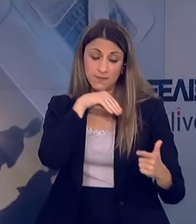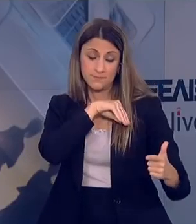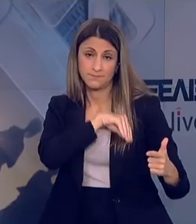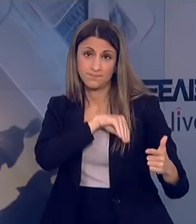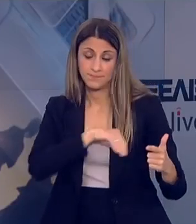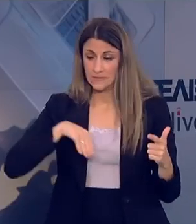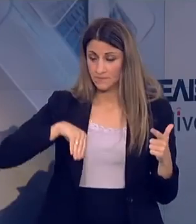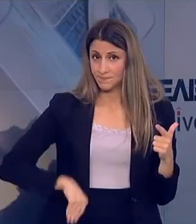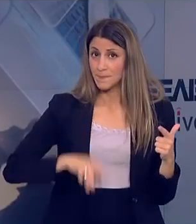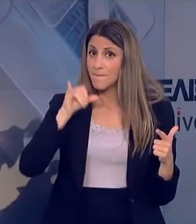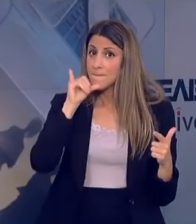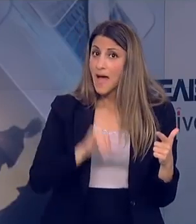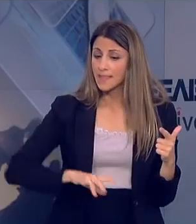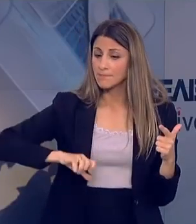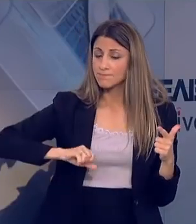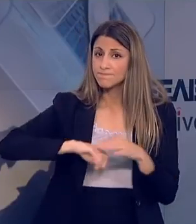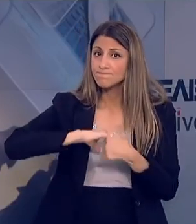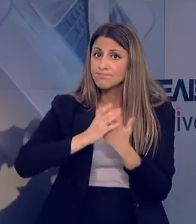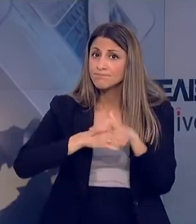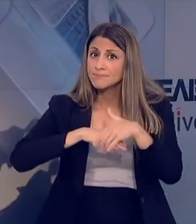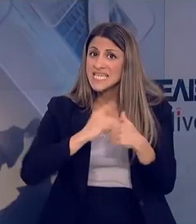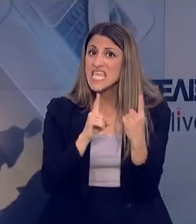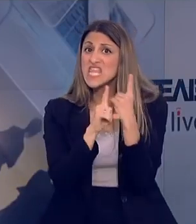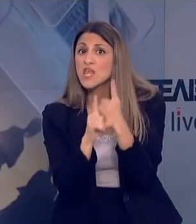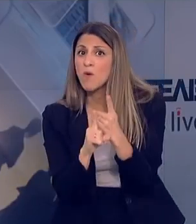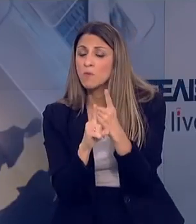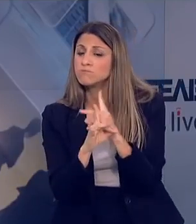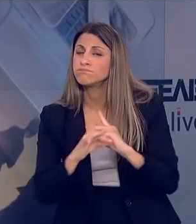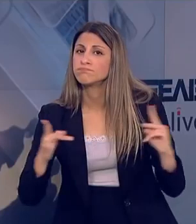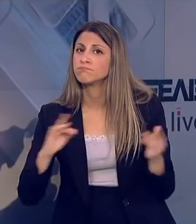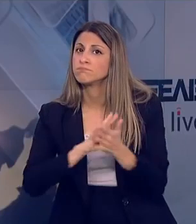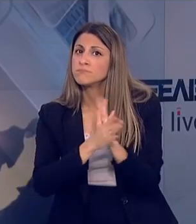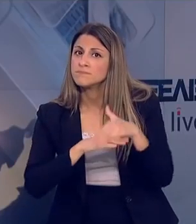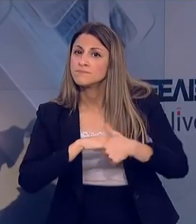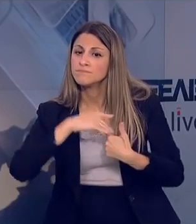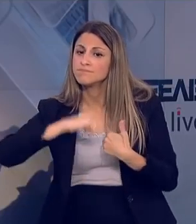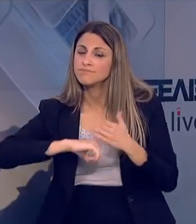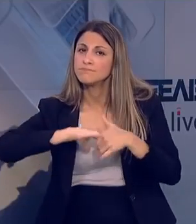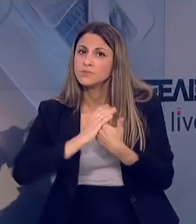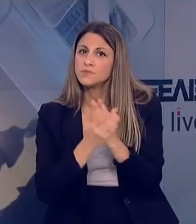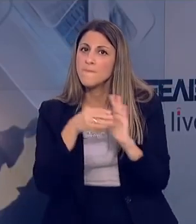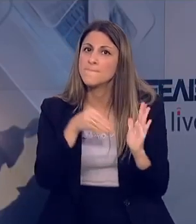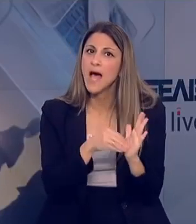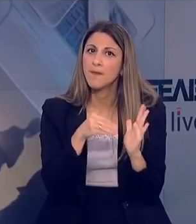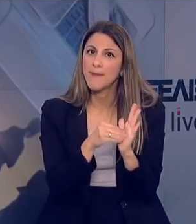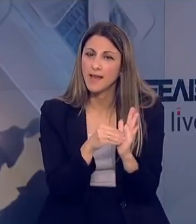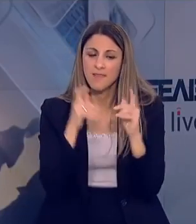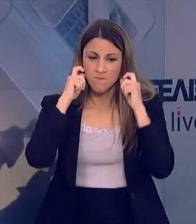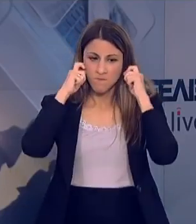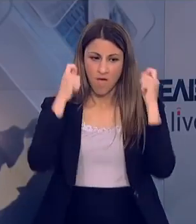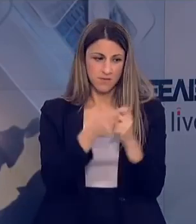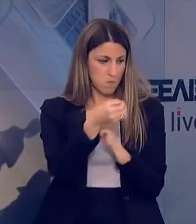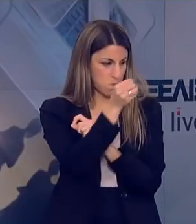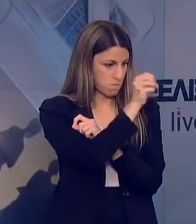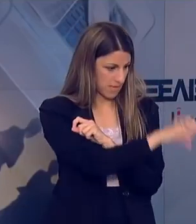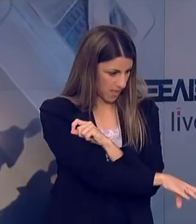ένα αντισηπτικό μαντιλάκι, ένα αντισηπτικό αλκοολούχο, αντισηπτικό σε υγρή μορφή, να πλένουμε τα χέρια μας όταν βγάζουμε ή